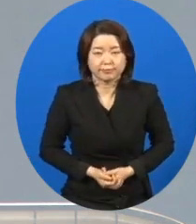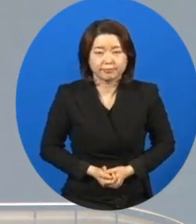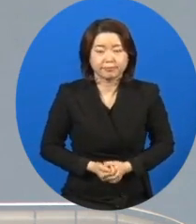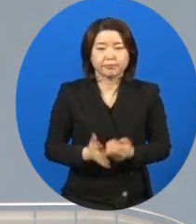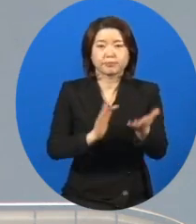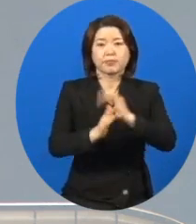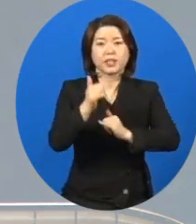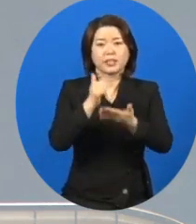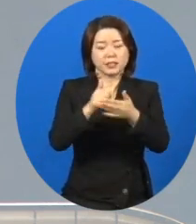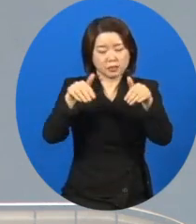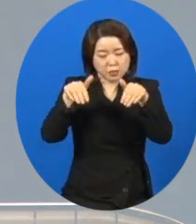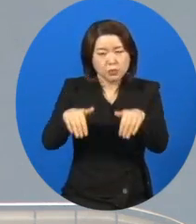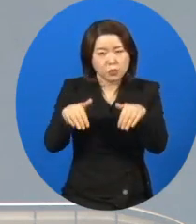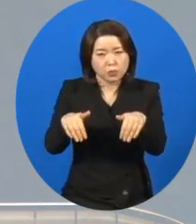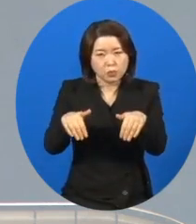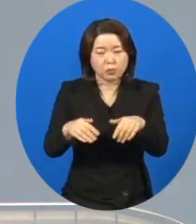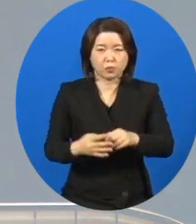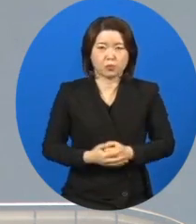예수님의 종,